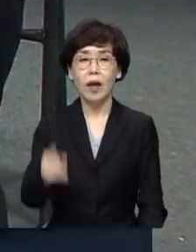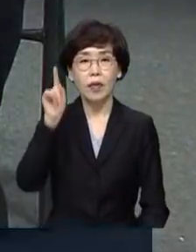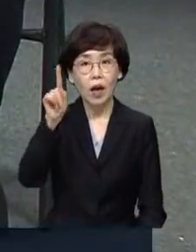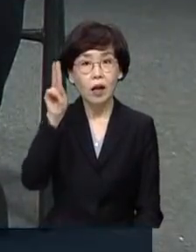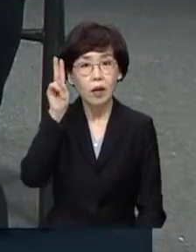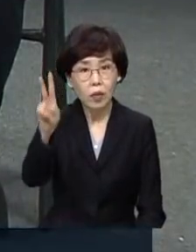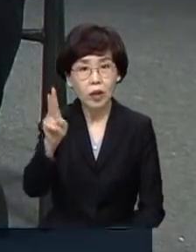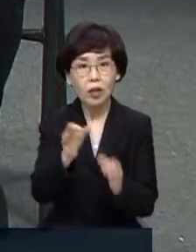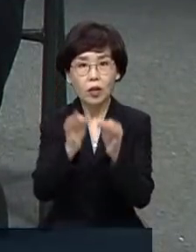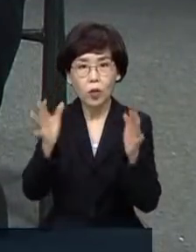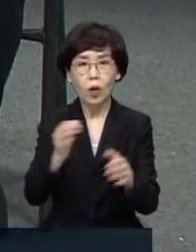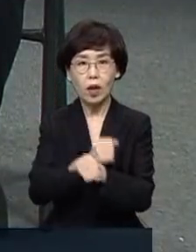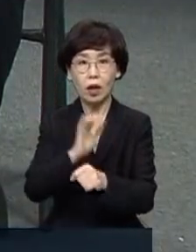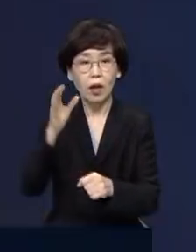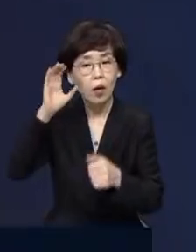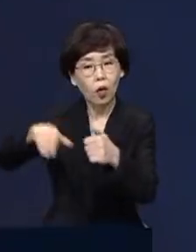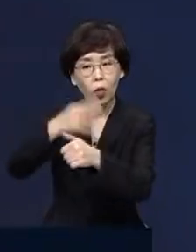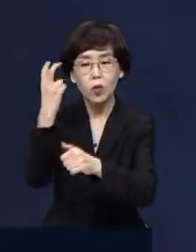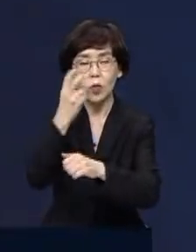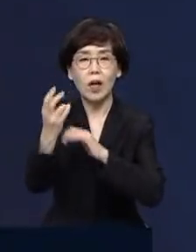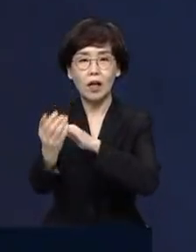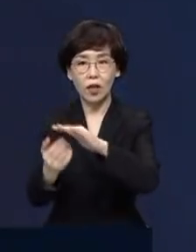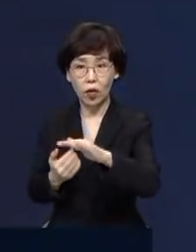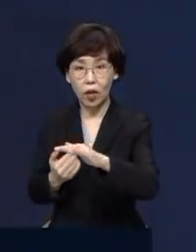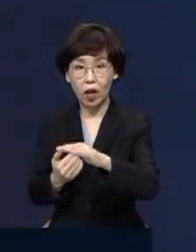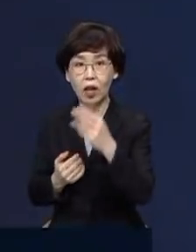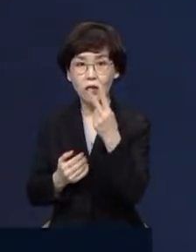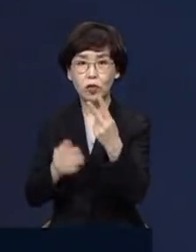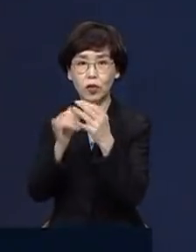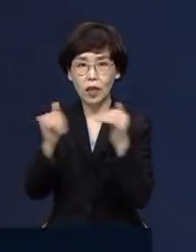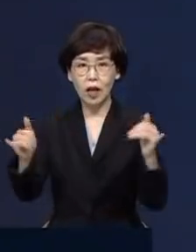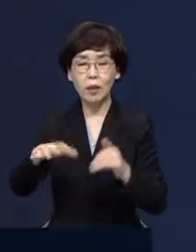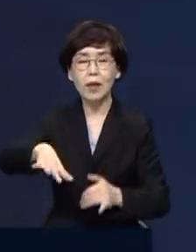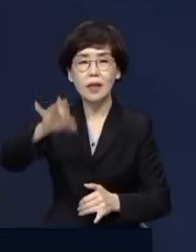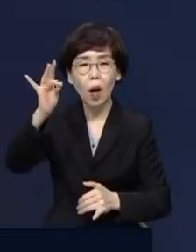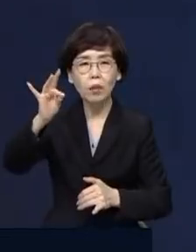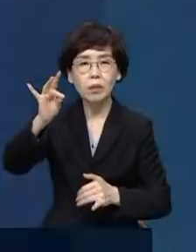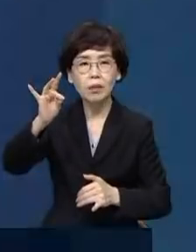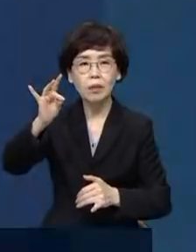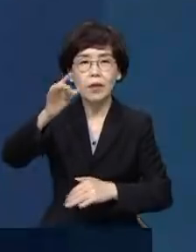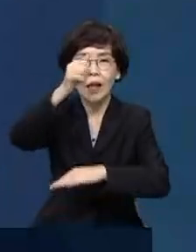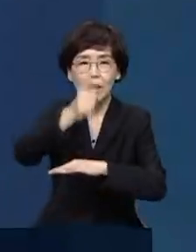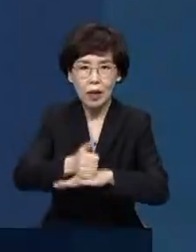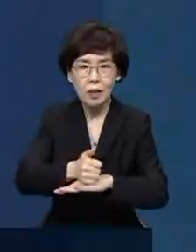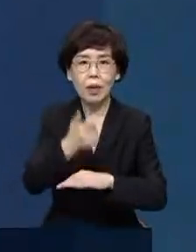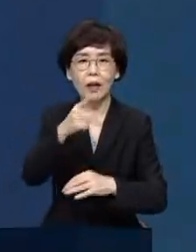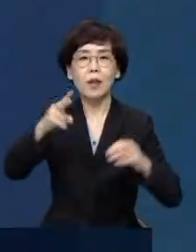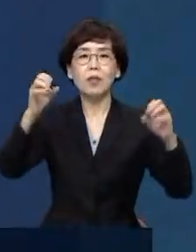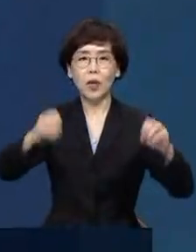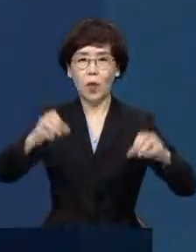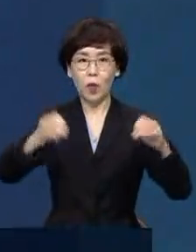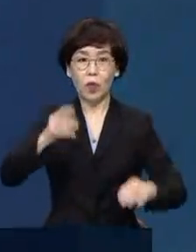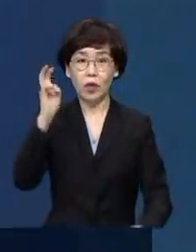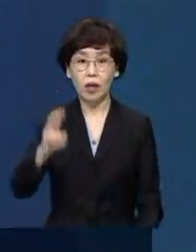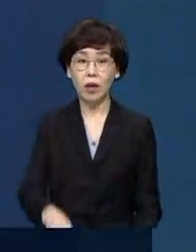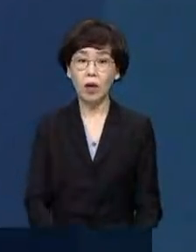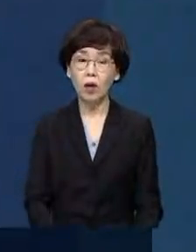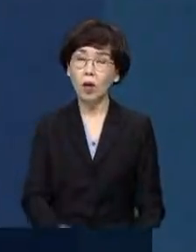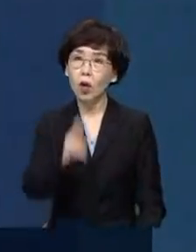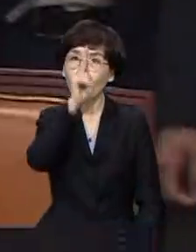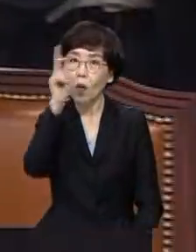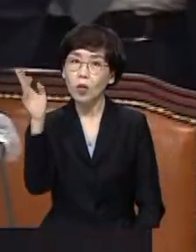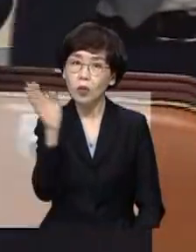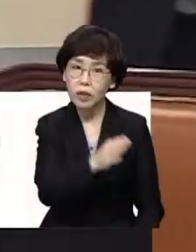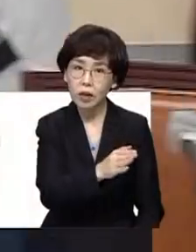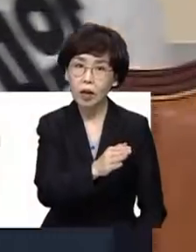모레 이틀 동안 진행될 여론조사를 앞두고 열리는 두 후보 간 처음이자 마지막 TV토론이 될 걸로 보입니다.